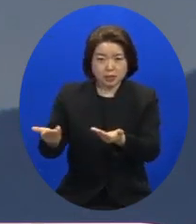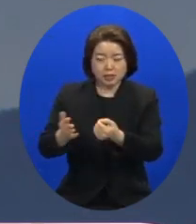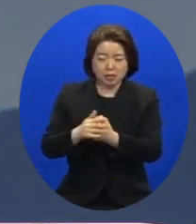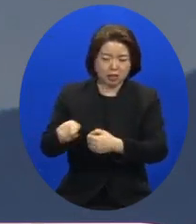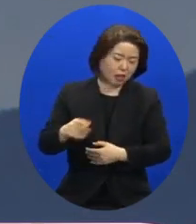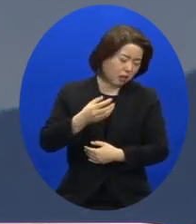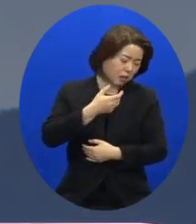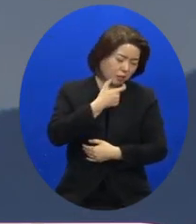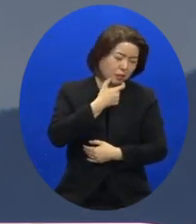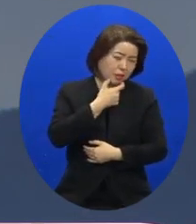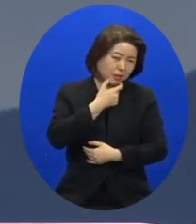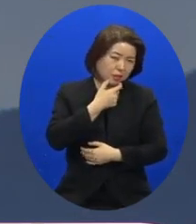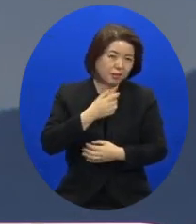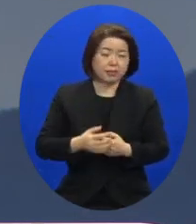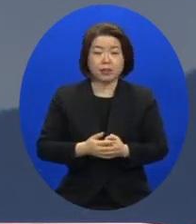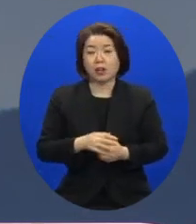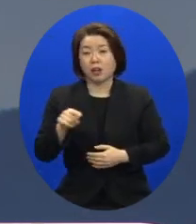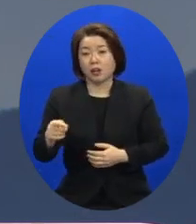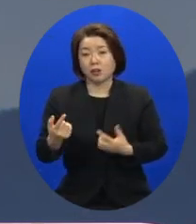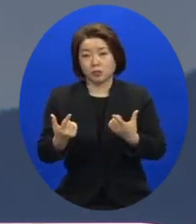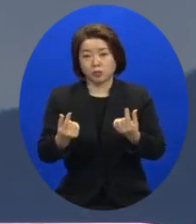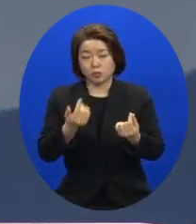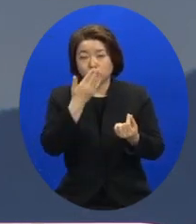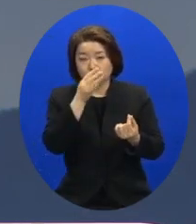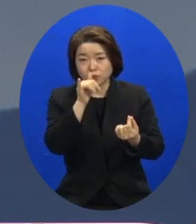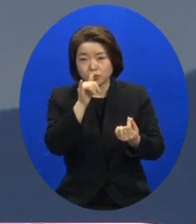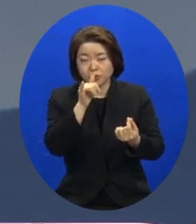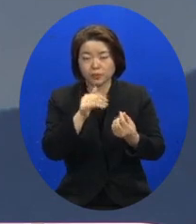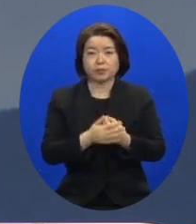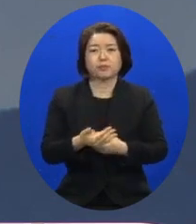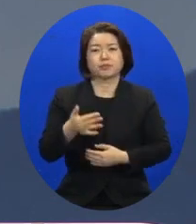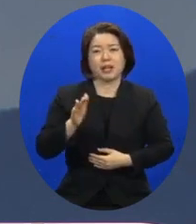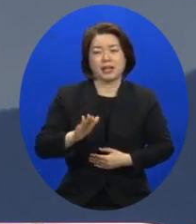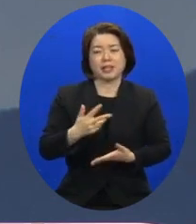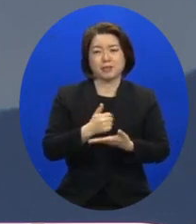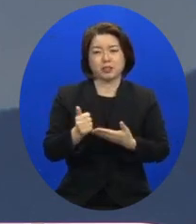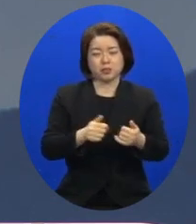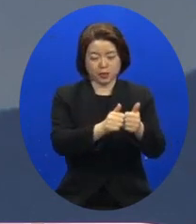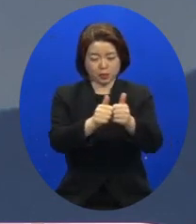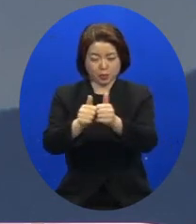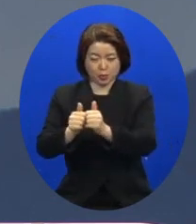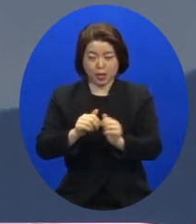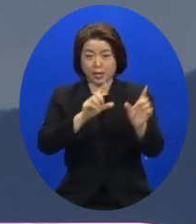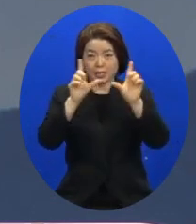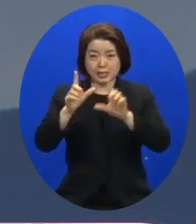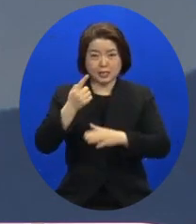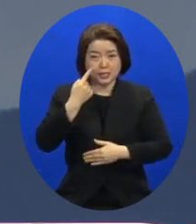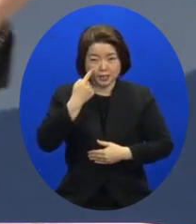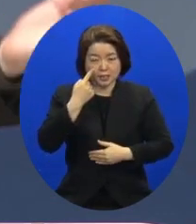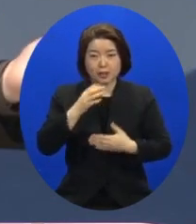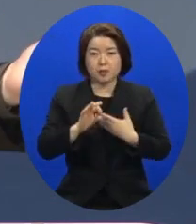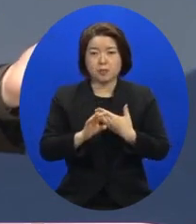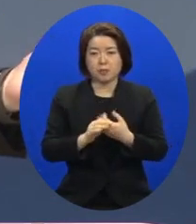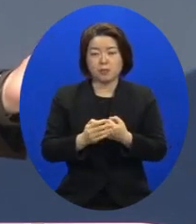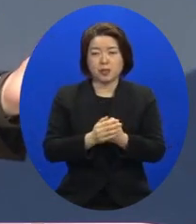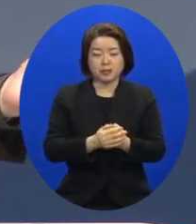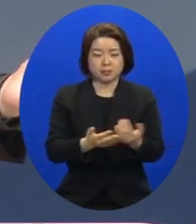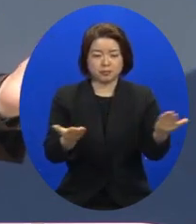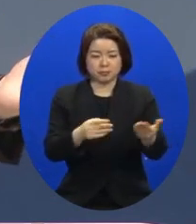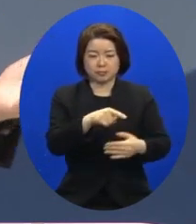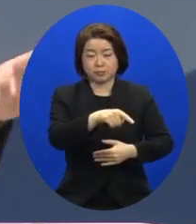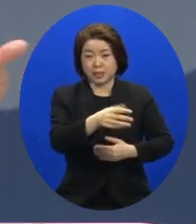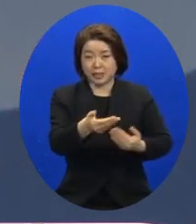너무너무 싫고 그럴 수 있는 거죠. 그런데 주님과 동행하며 살다 보니까 직장이 얼마나